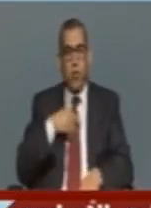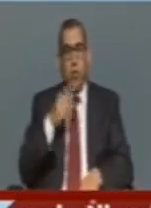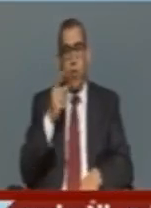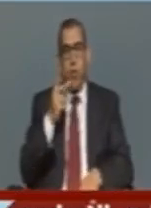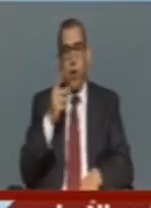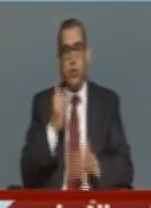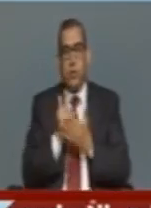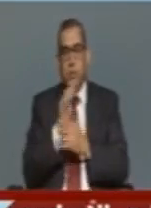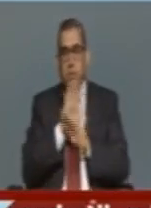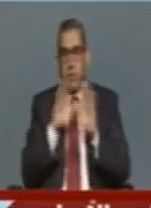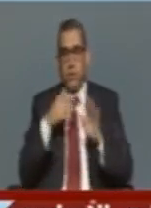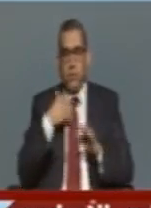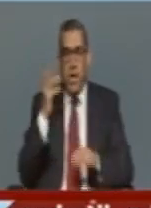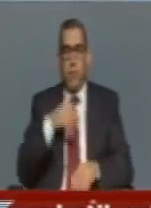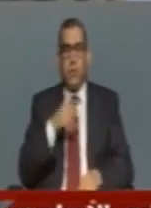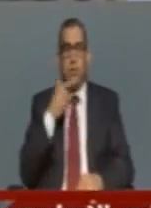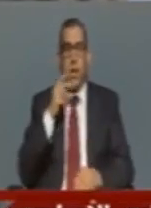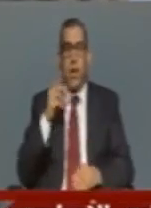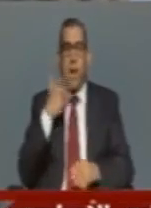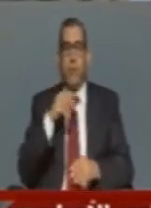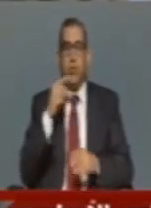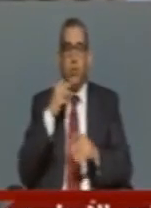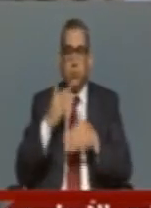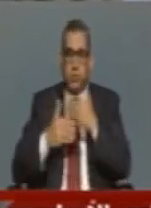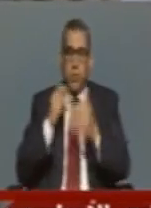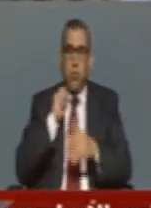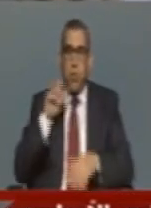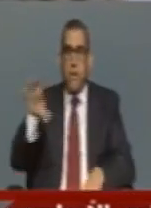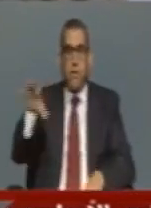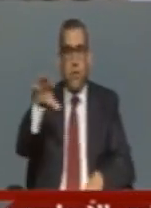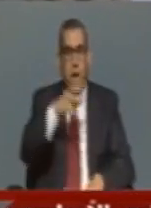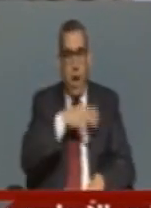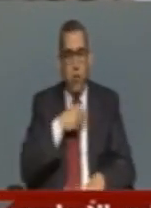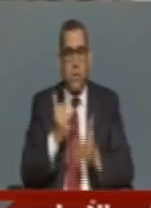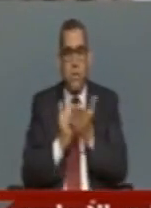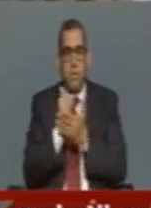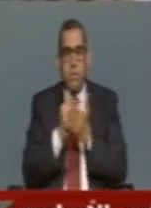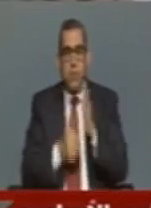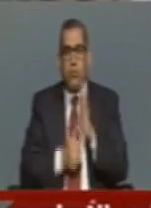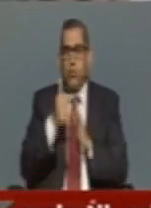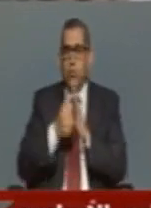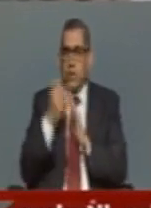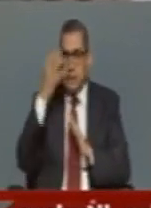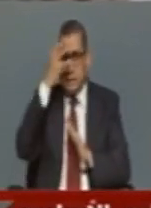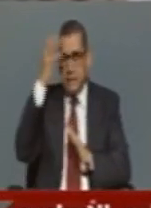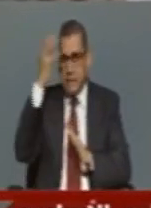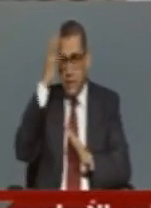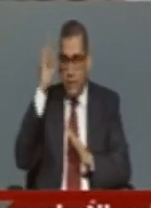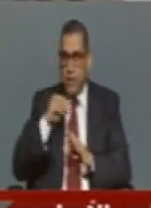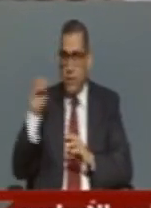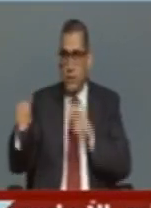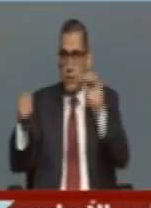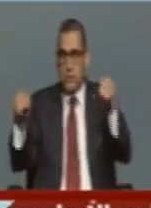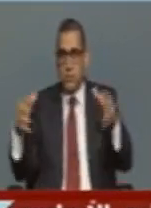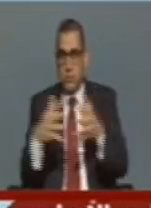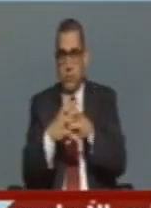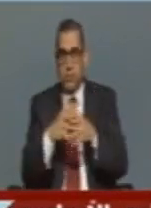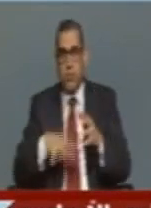في 18 محافظة، عايزين كل محافظة يبقى فيها مدرسة من مدارس استم، وتوسعنا